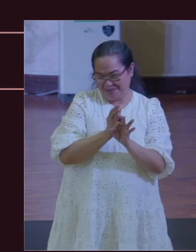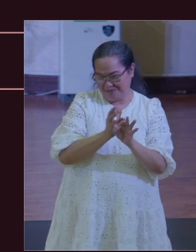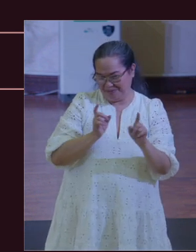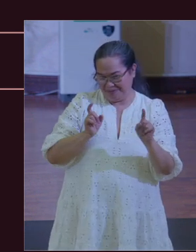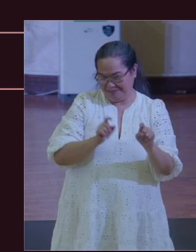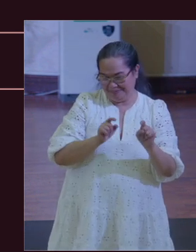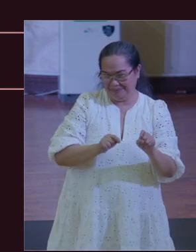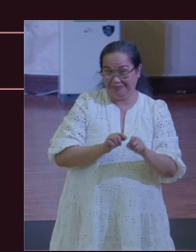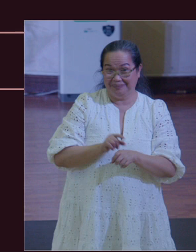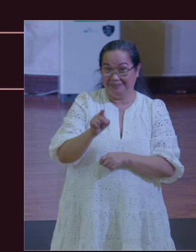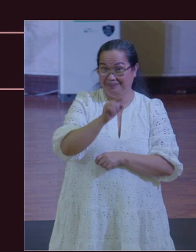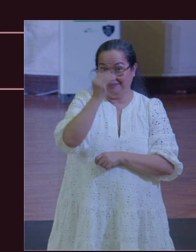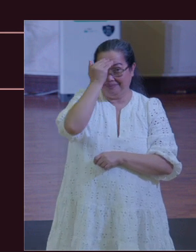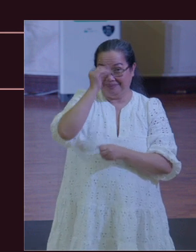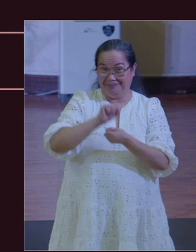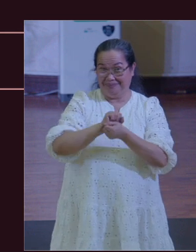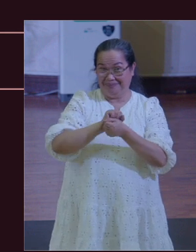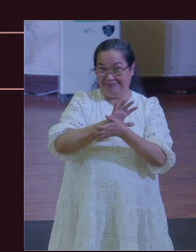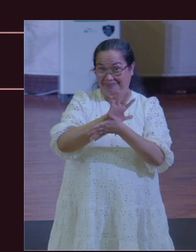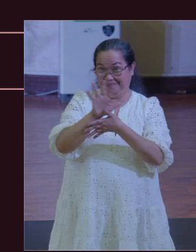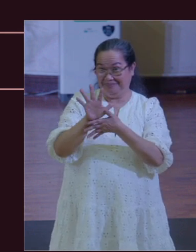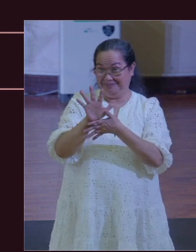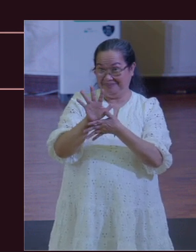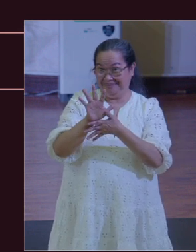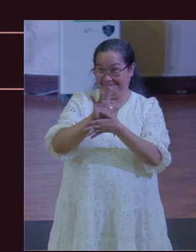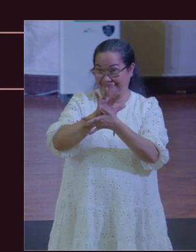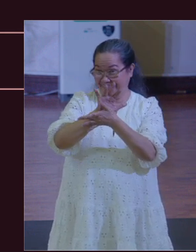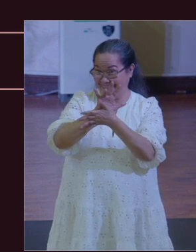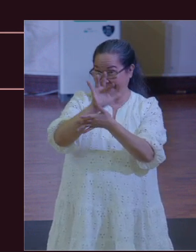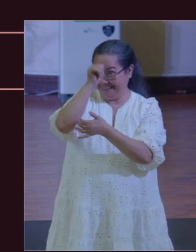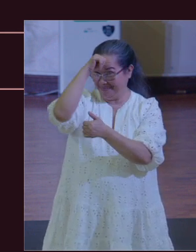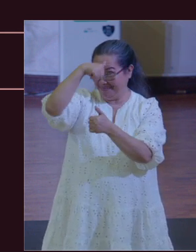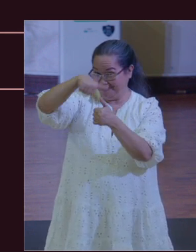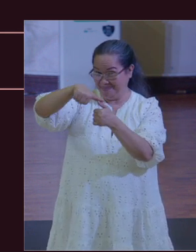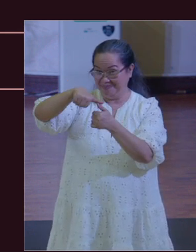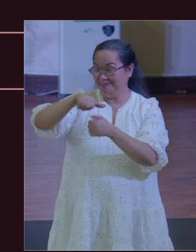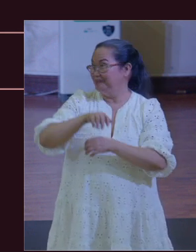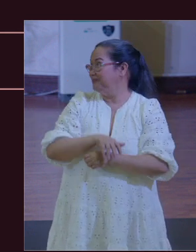po tayo, pandemic. Di ba?